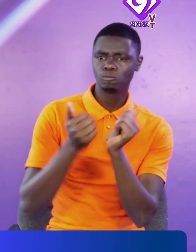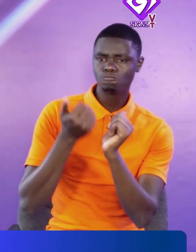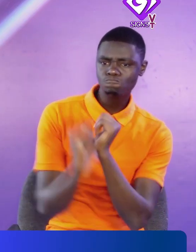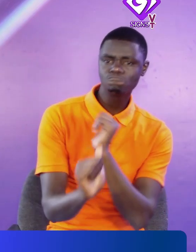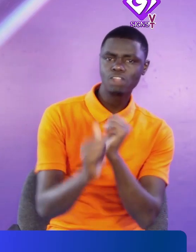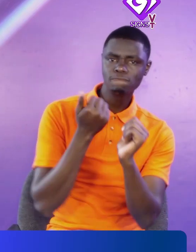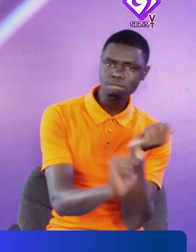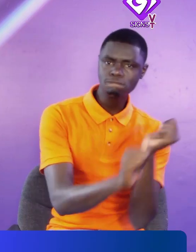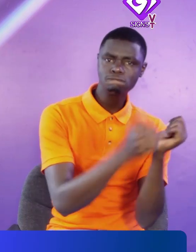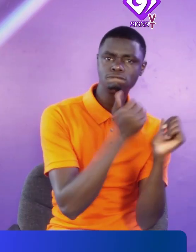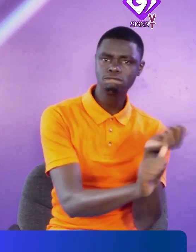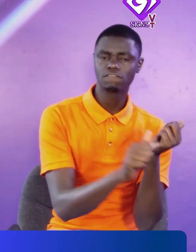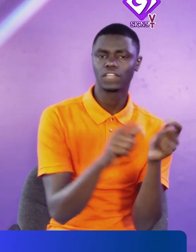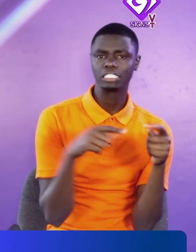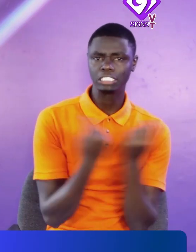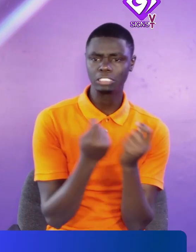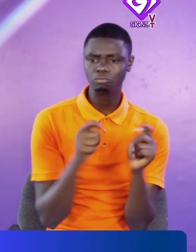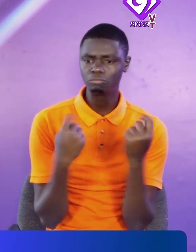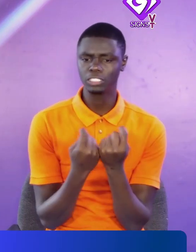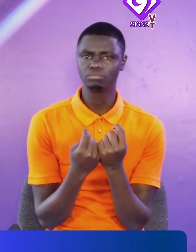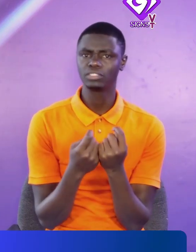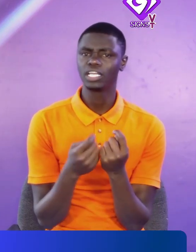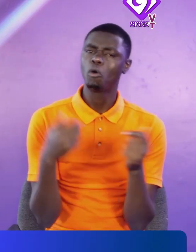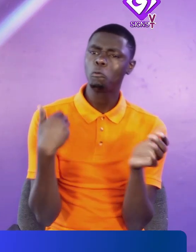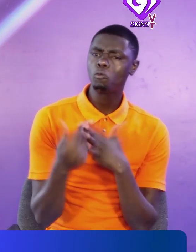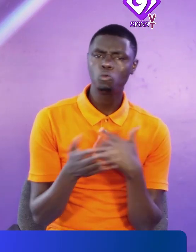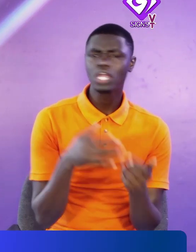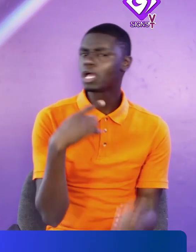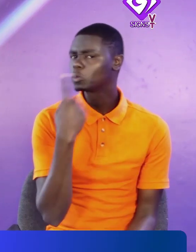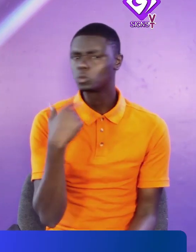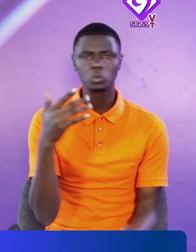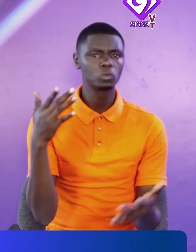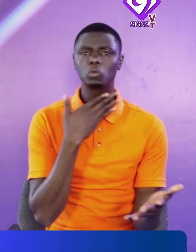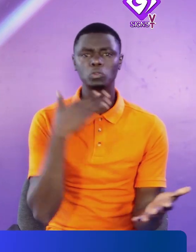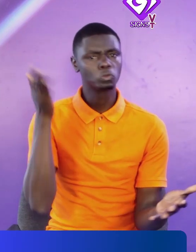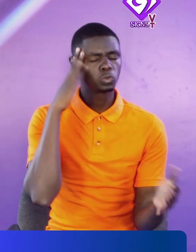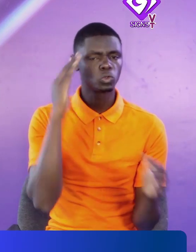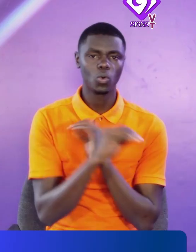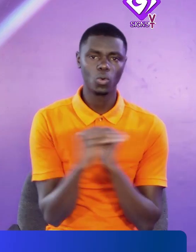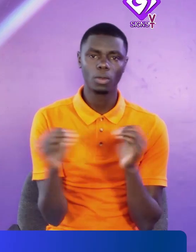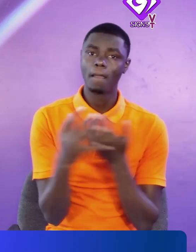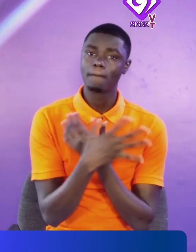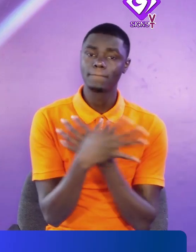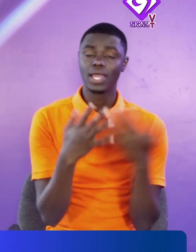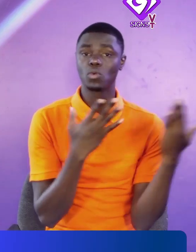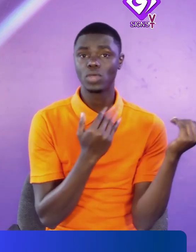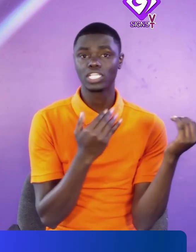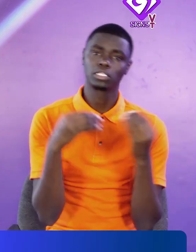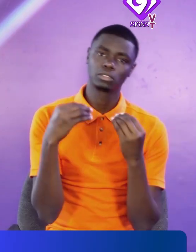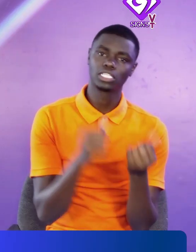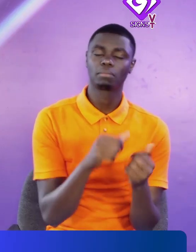kupiga. Yani we ni nani itaki kutambua. Yani hii Bayern tuna expect itapiga Frankfurt.